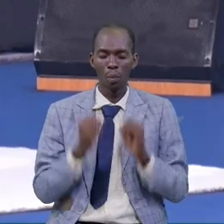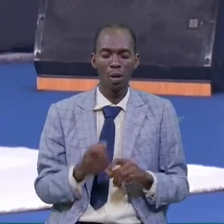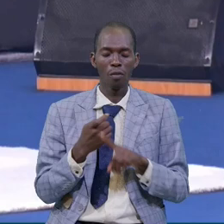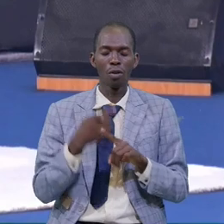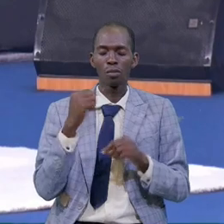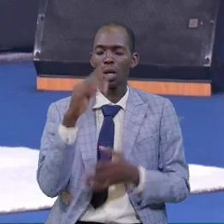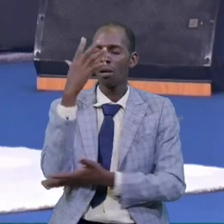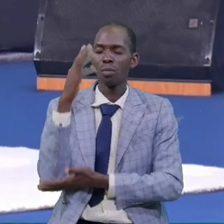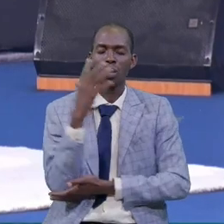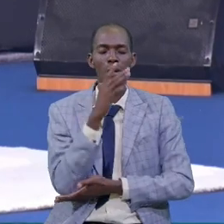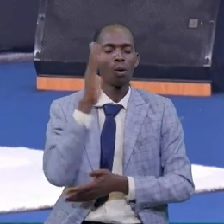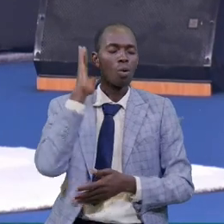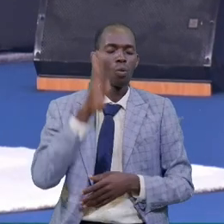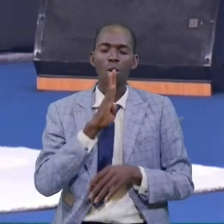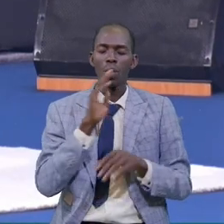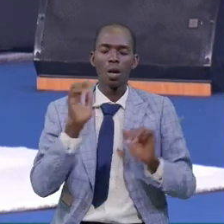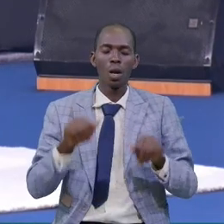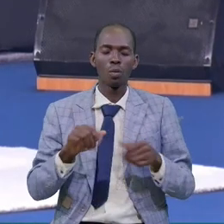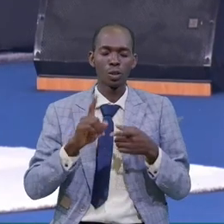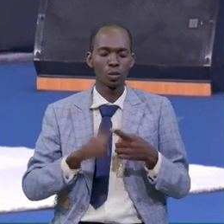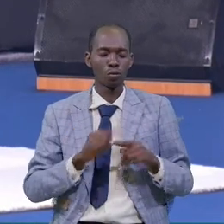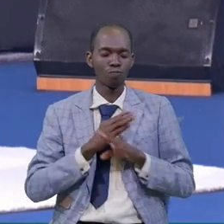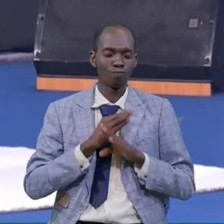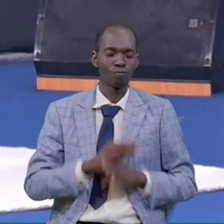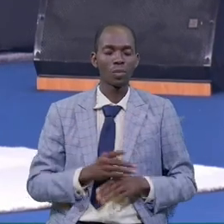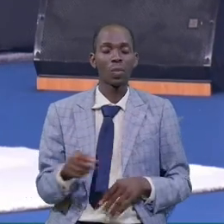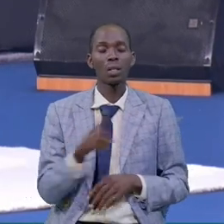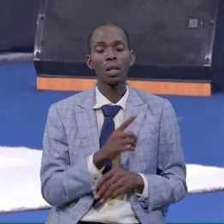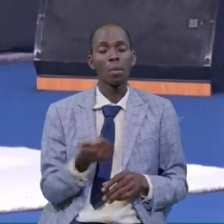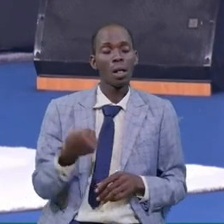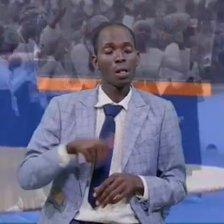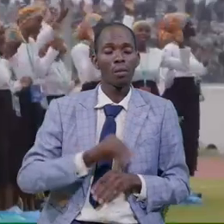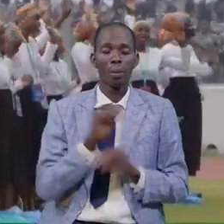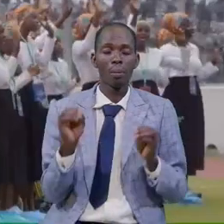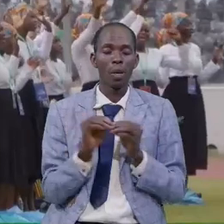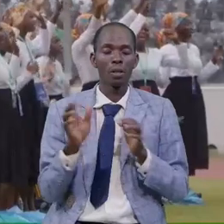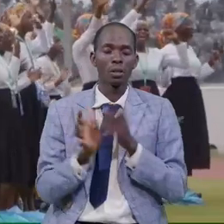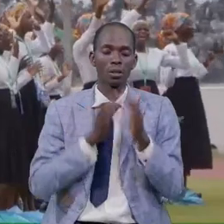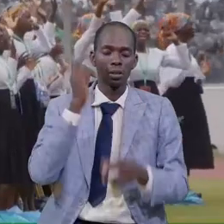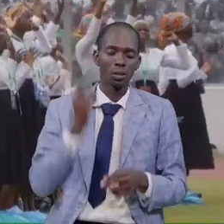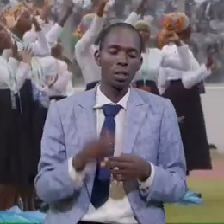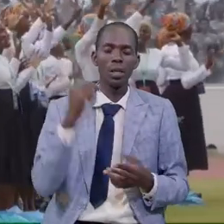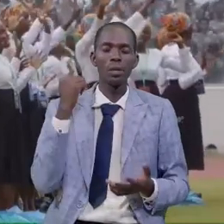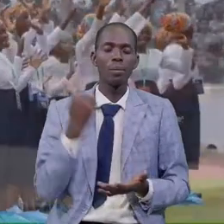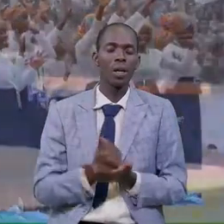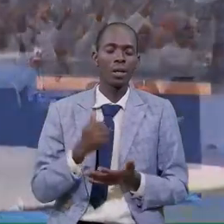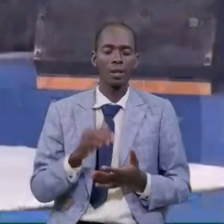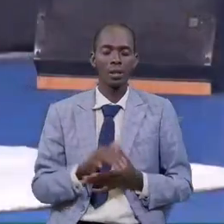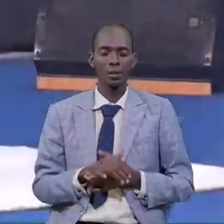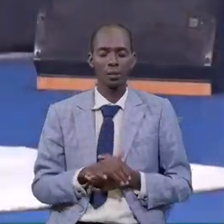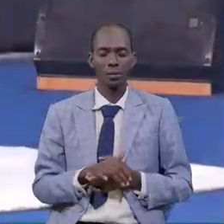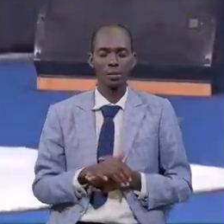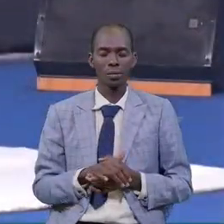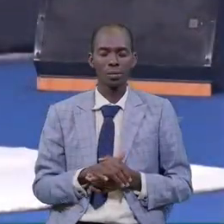ne pourra les empêcher au nom de Jésus.